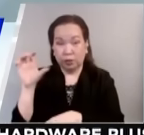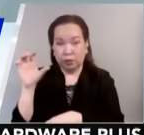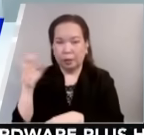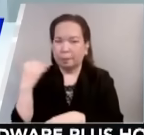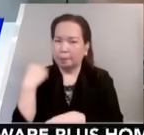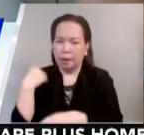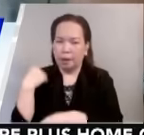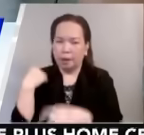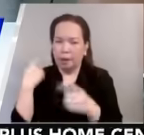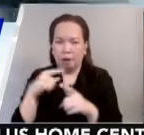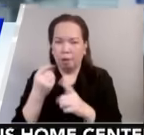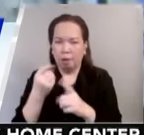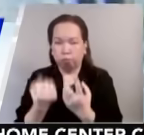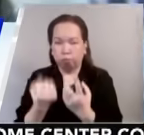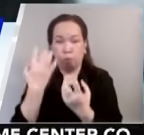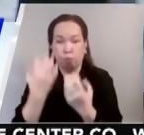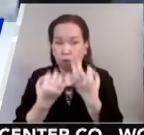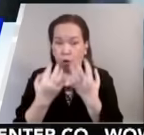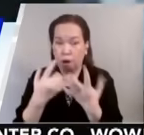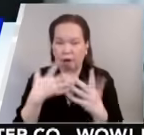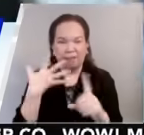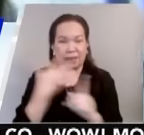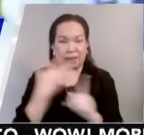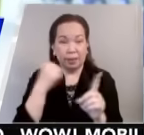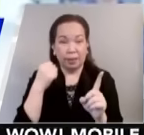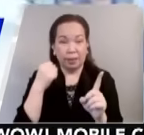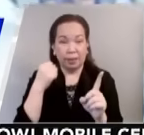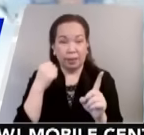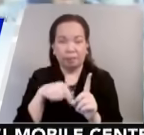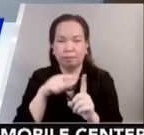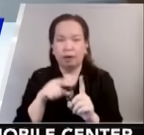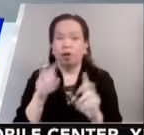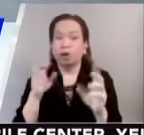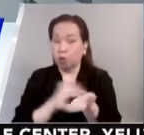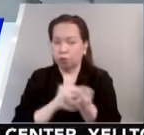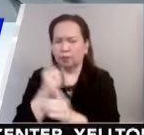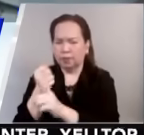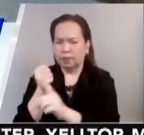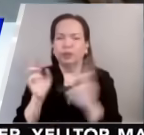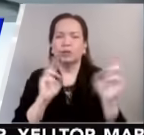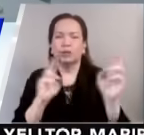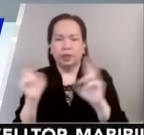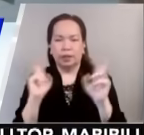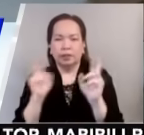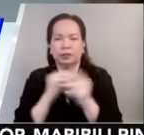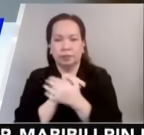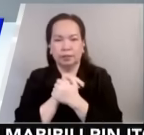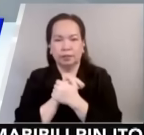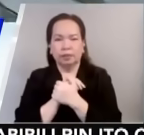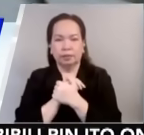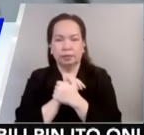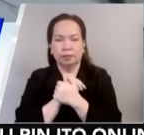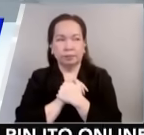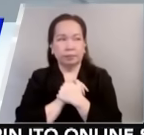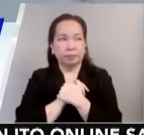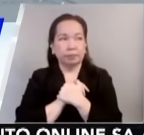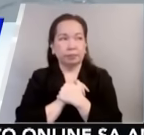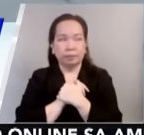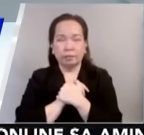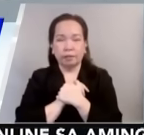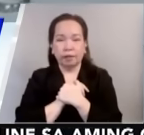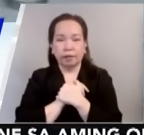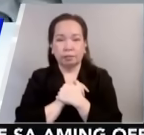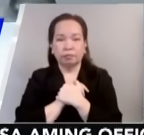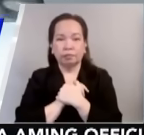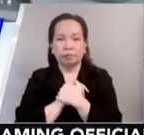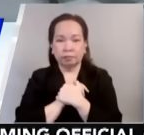paputok handa na rin ang mga doktor ng ospital we hold it with the ulum and we can use